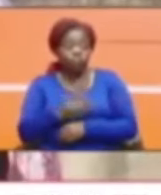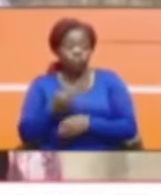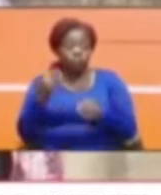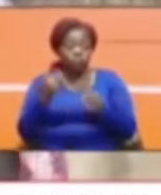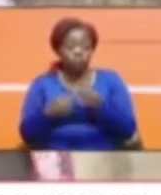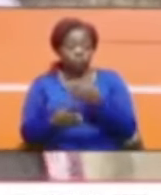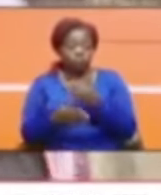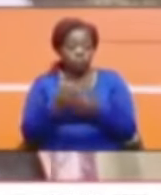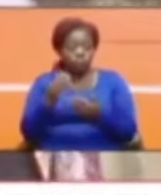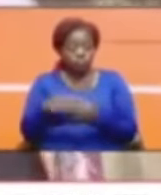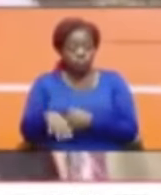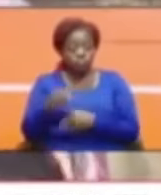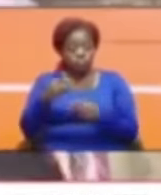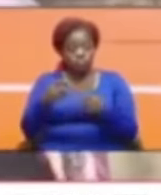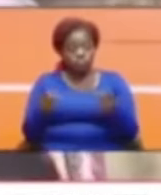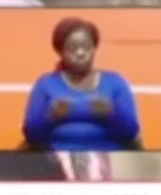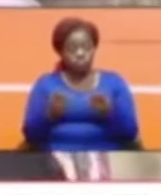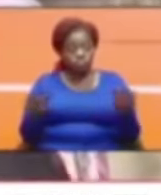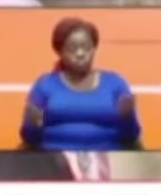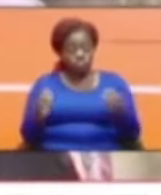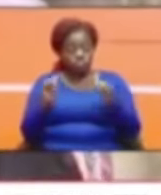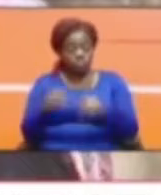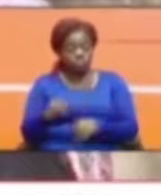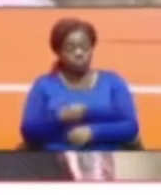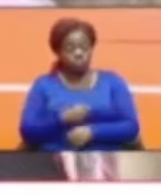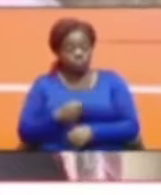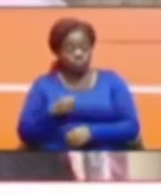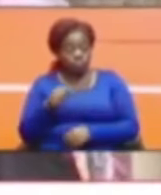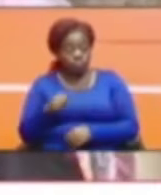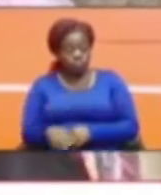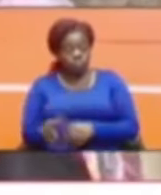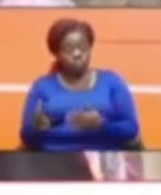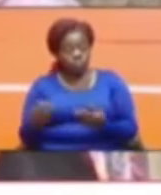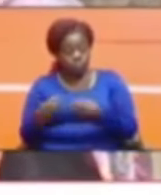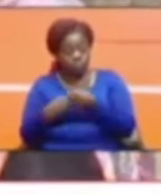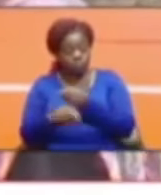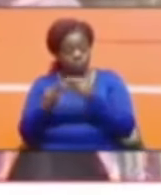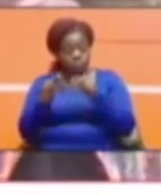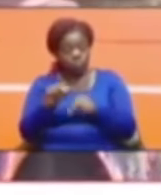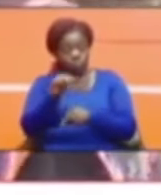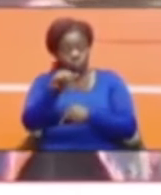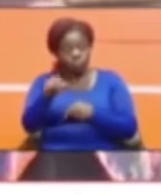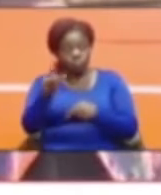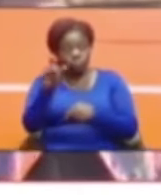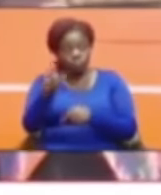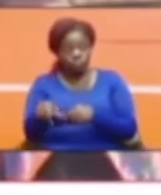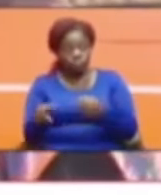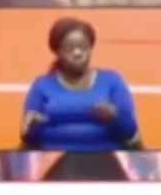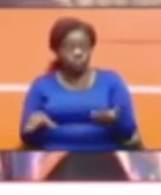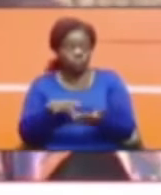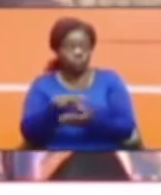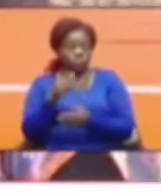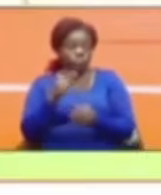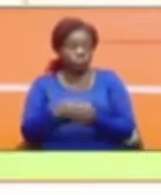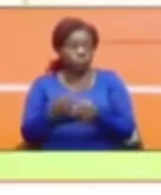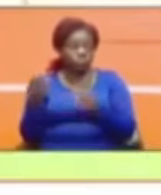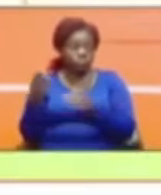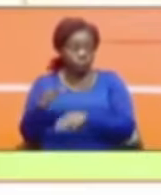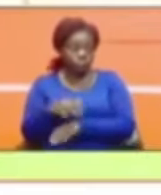tirango n'akuza amutegeeza ng'ekifo webabeera nnyina Lunuma ti yakigula tewabangawo omulala yenna akikayanira